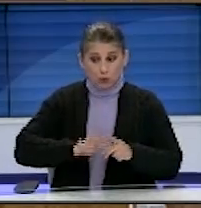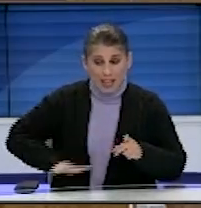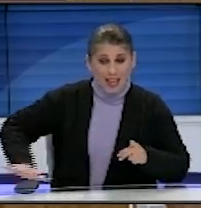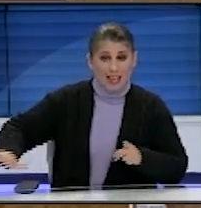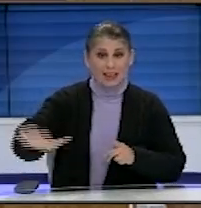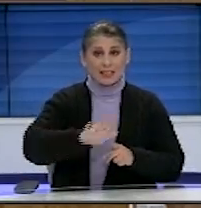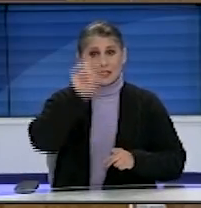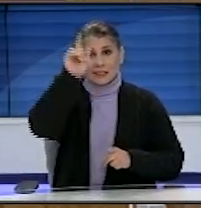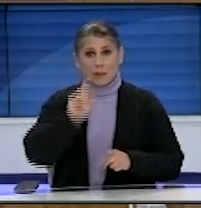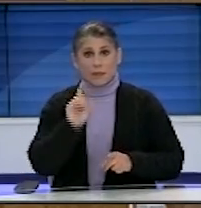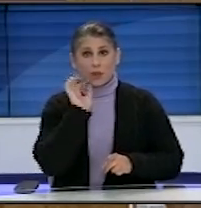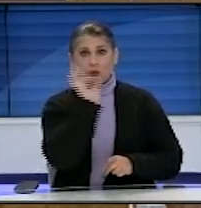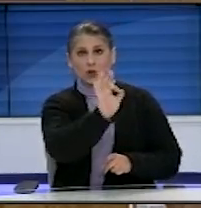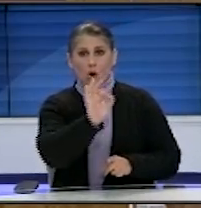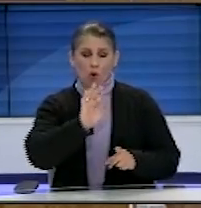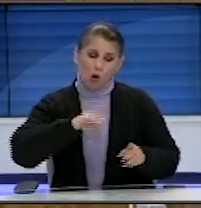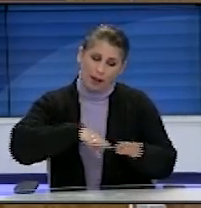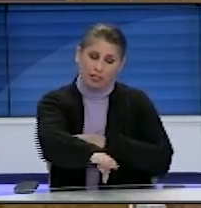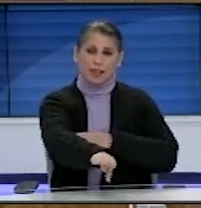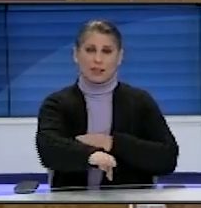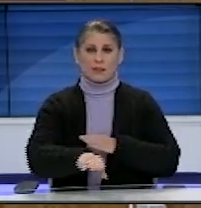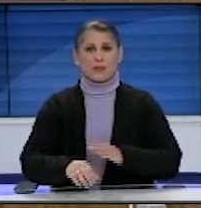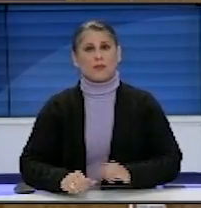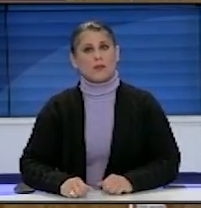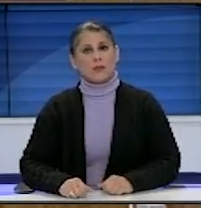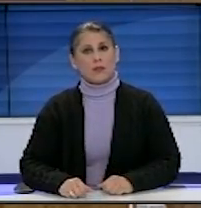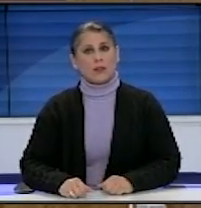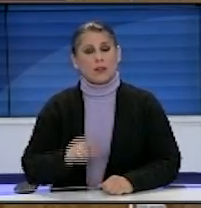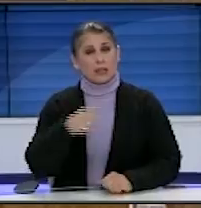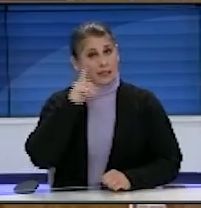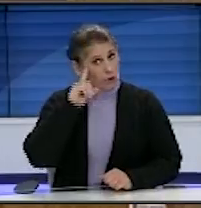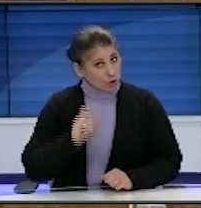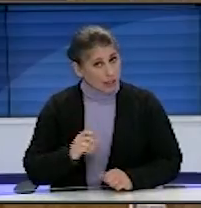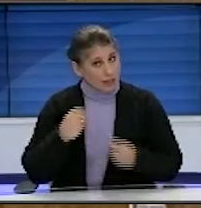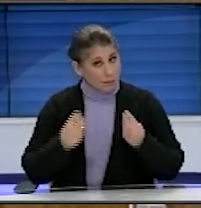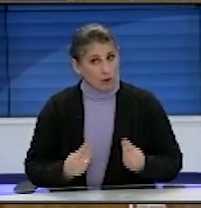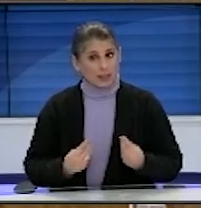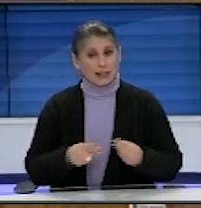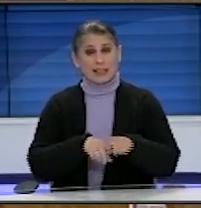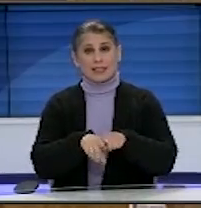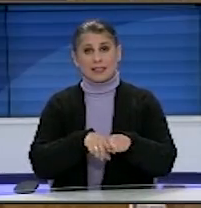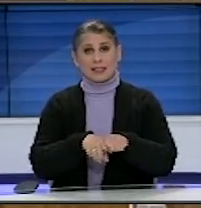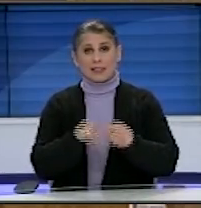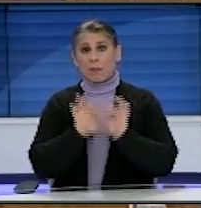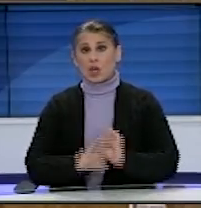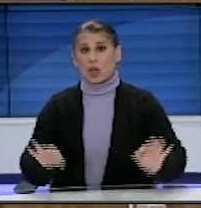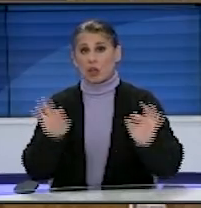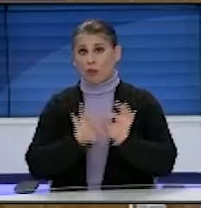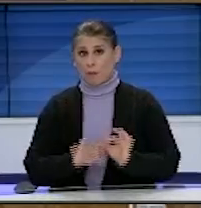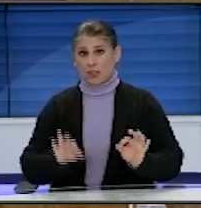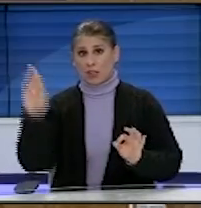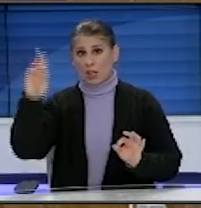λαό, σε πιθανό στόχο αντιπίνων, όταν μάλιστα σας είναι γνωστές οι σχετικές